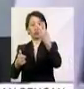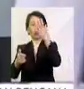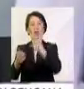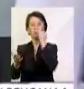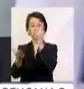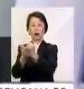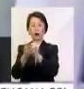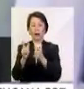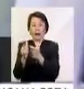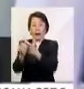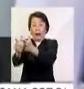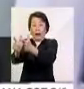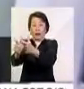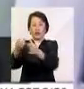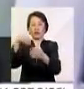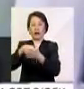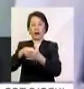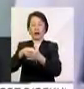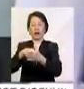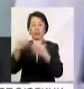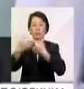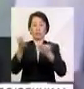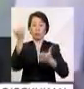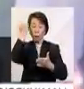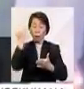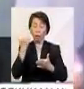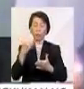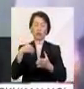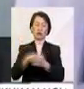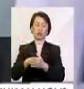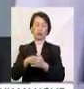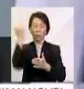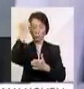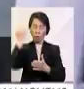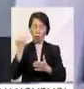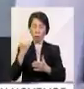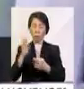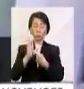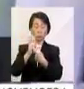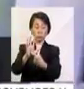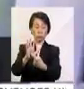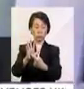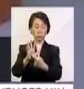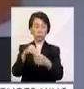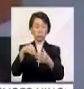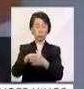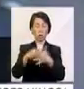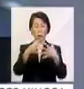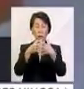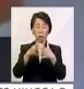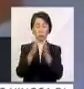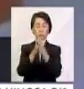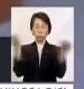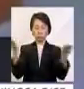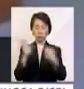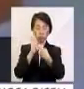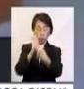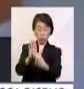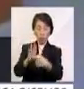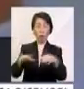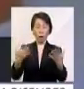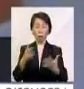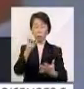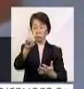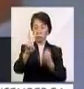jenayah yang melarikan diri dari dalam mahkamah menjadi pular. Rakaman video yang disiarkan di saluran American News menunjukkan bagaimana